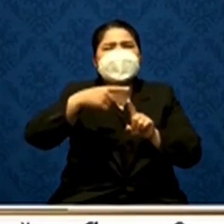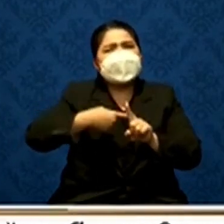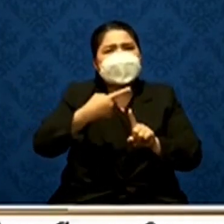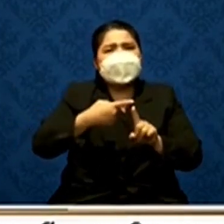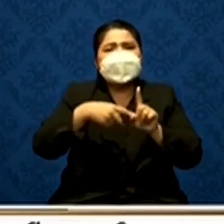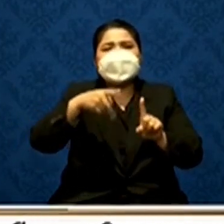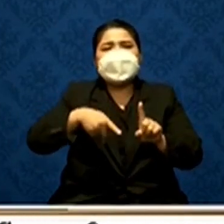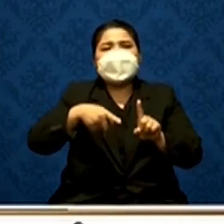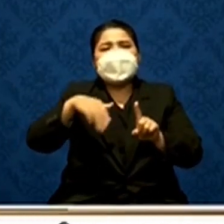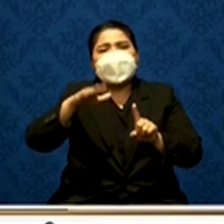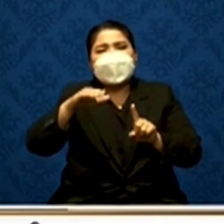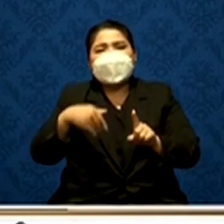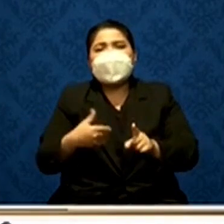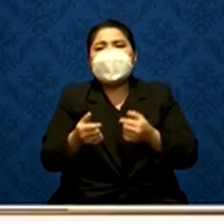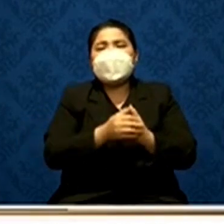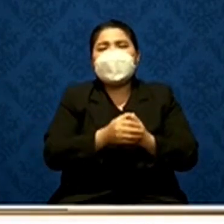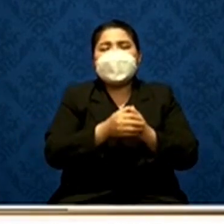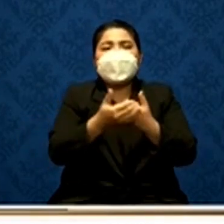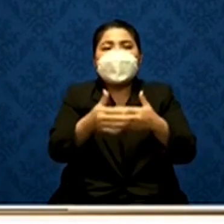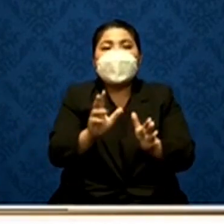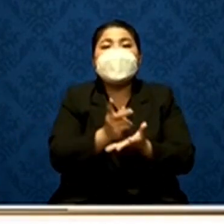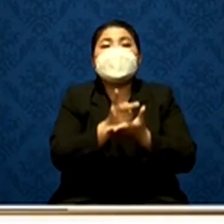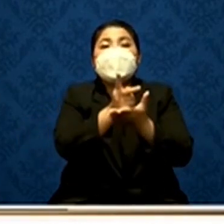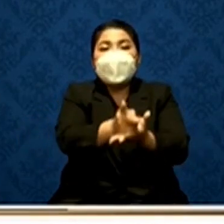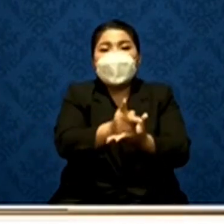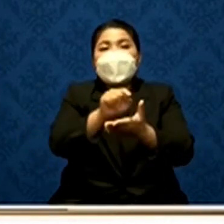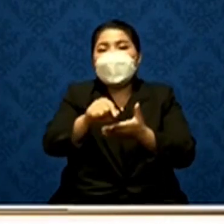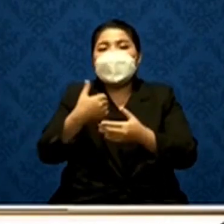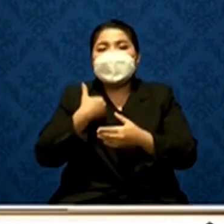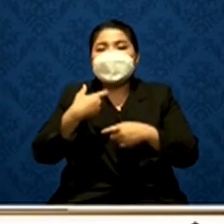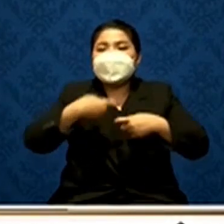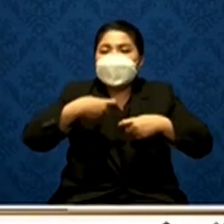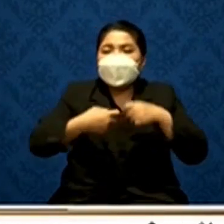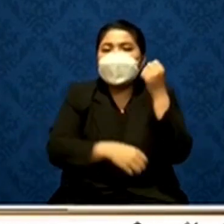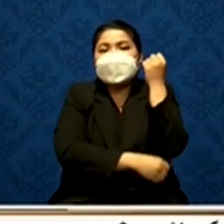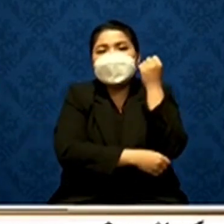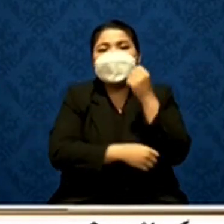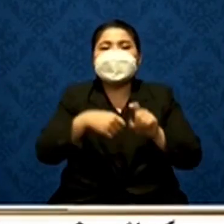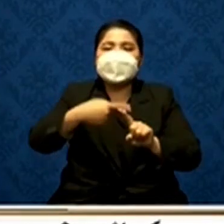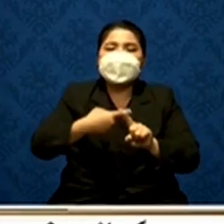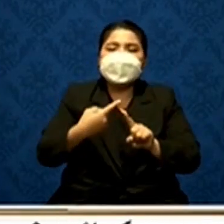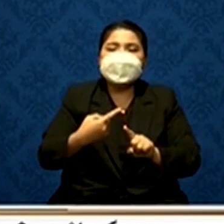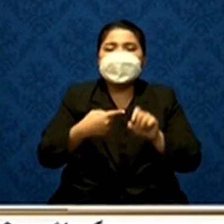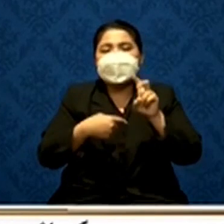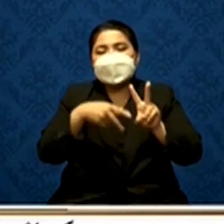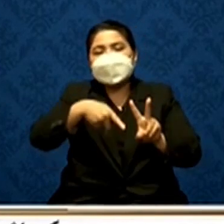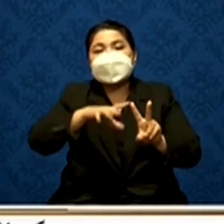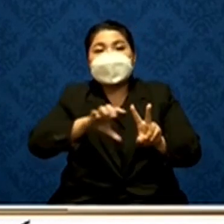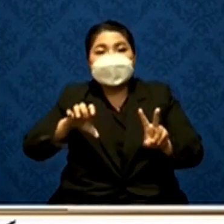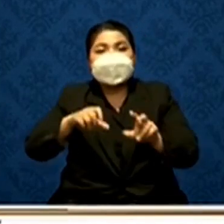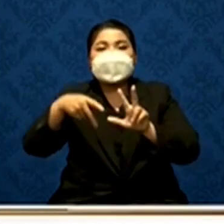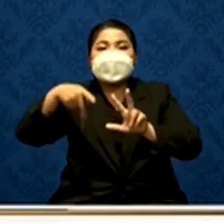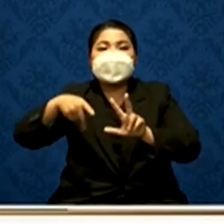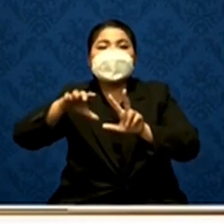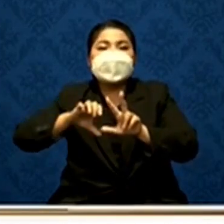แล้วกไปปลอยกู้ใหกัชาวบ้านจนจดยากจนเดว 2,500 บเดยว 3,000าทเรื่องนี้